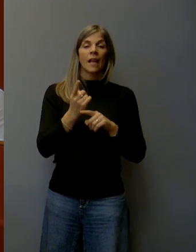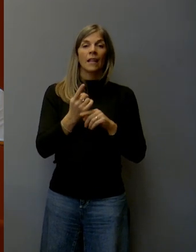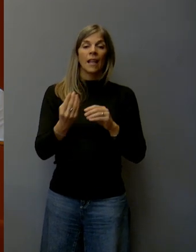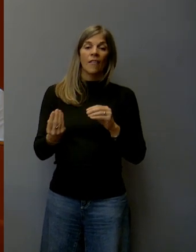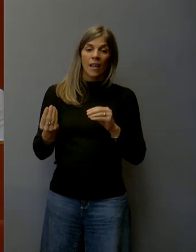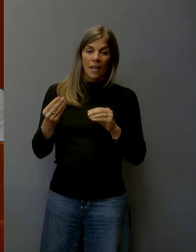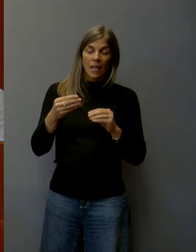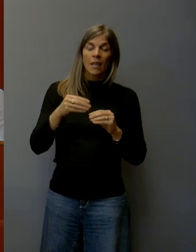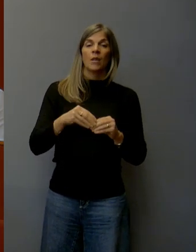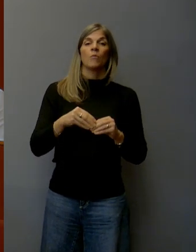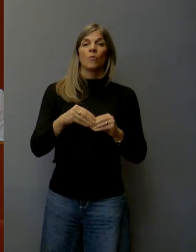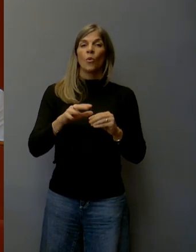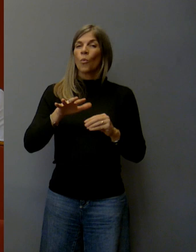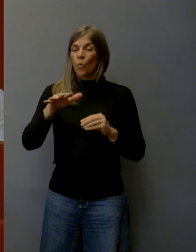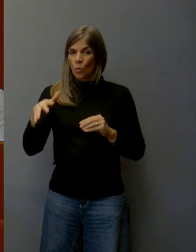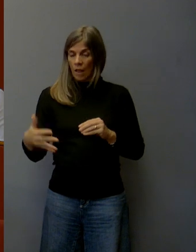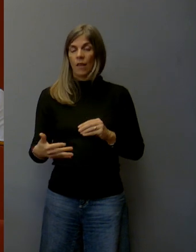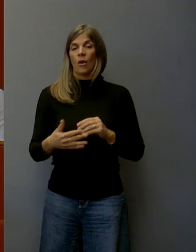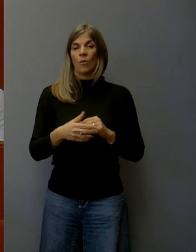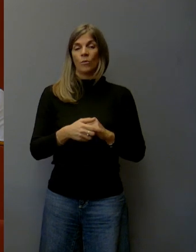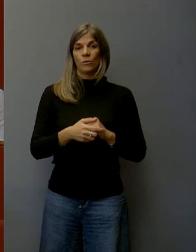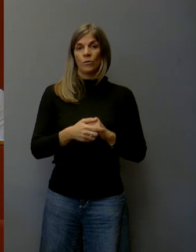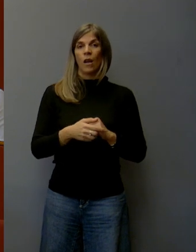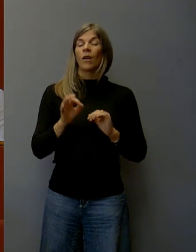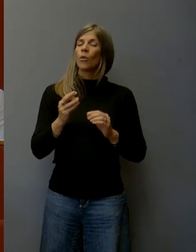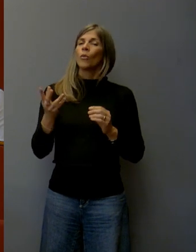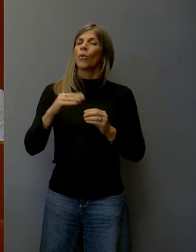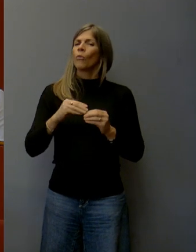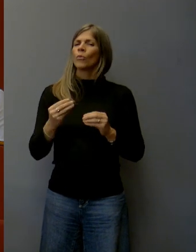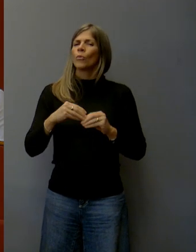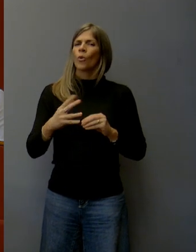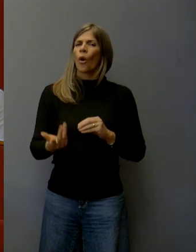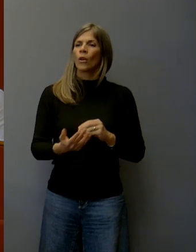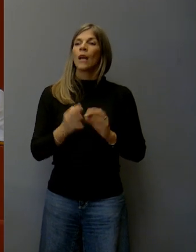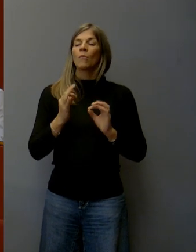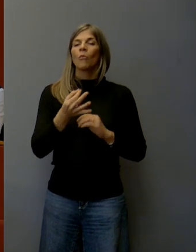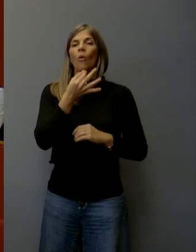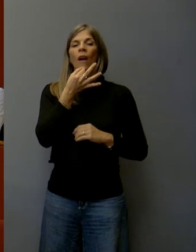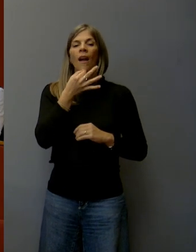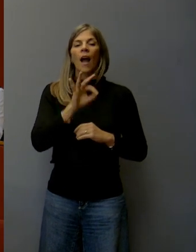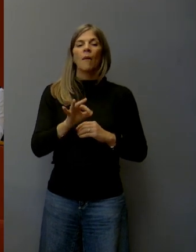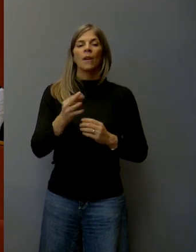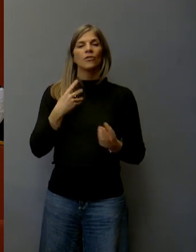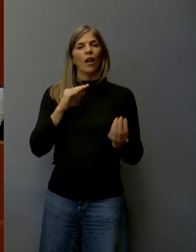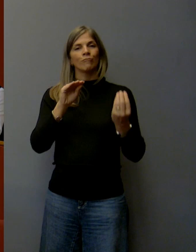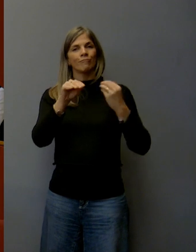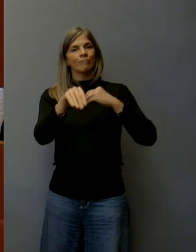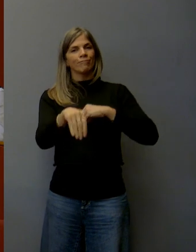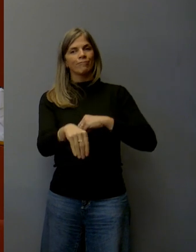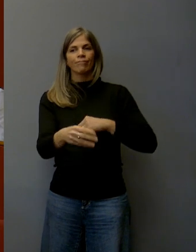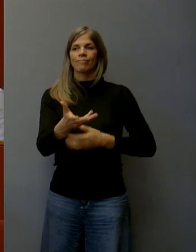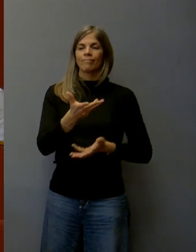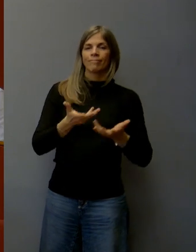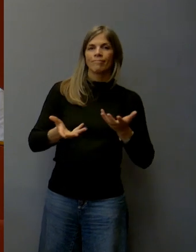a maggiore efficienza è maggiore rendimento cioè quella della capacità di interagire con l'utente di capacità